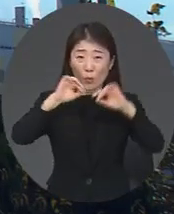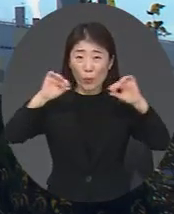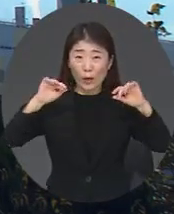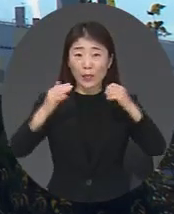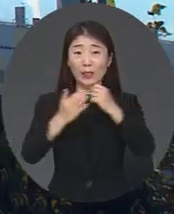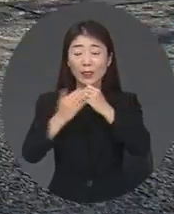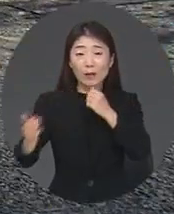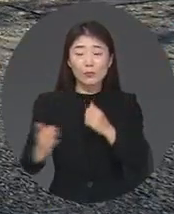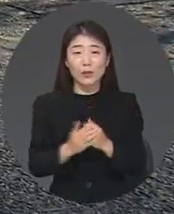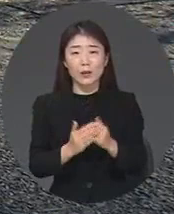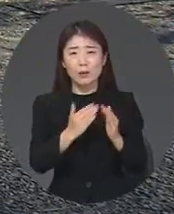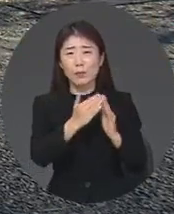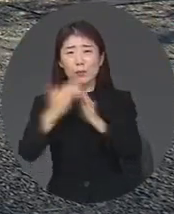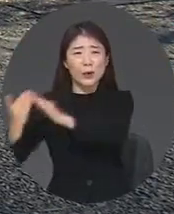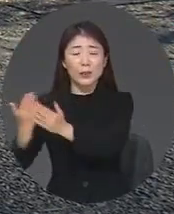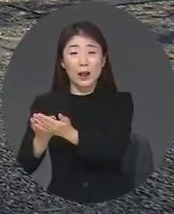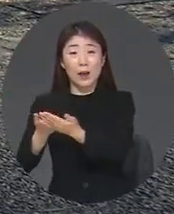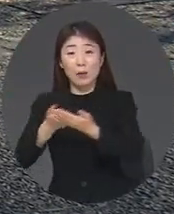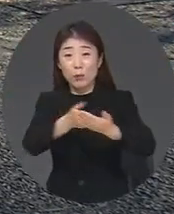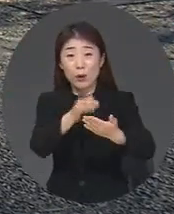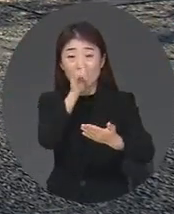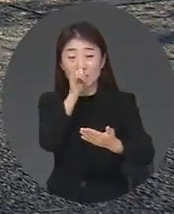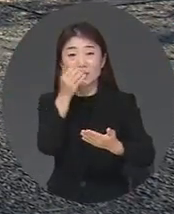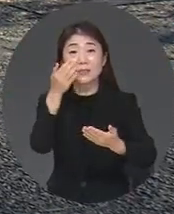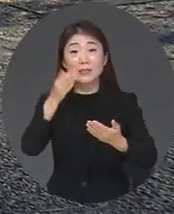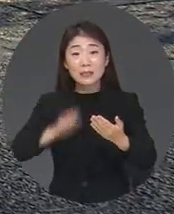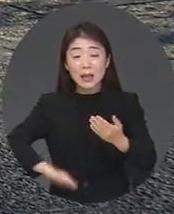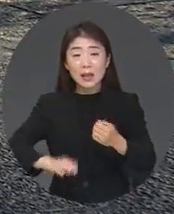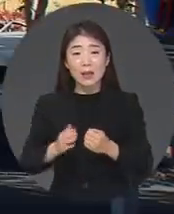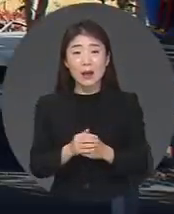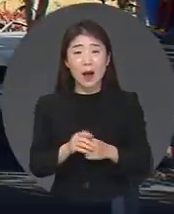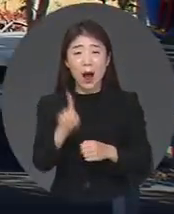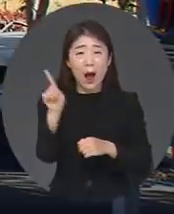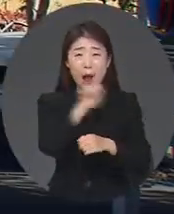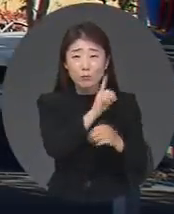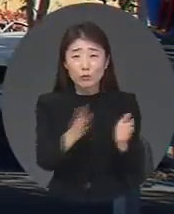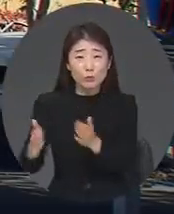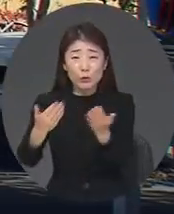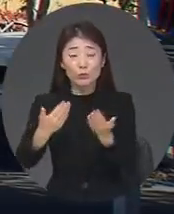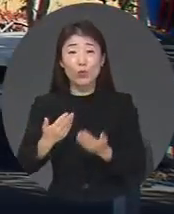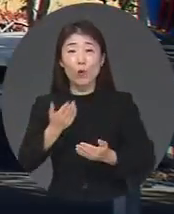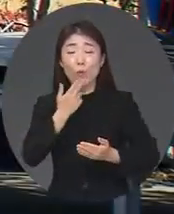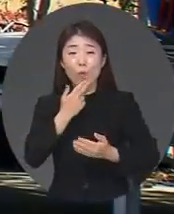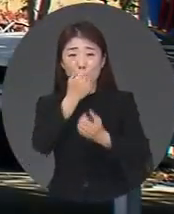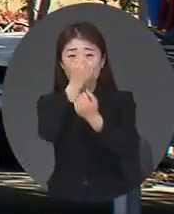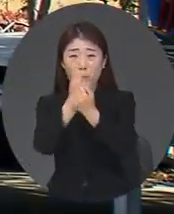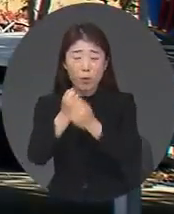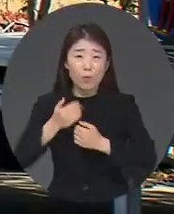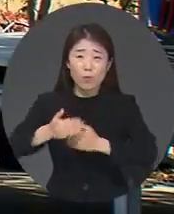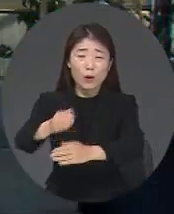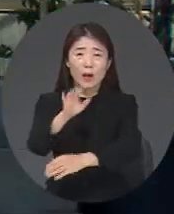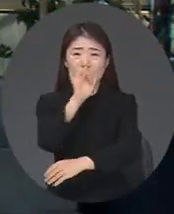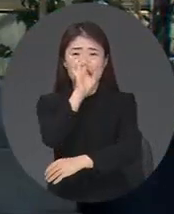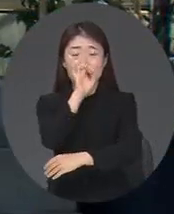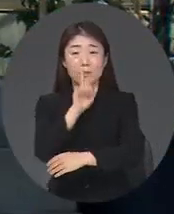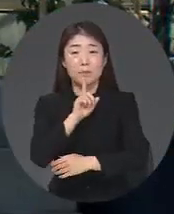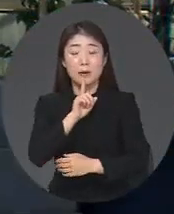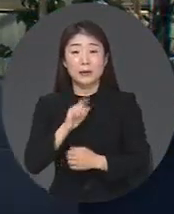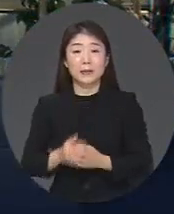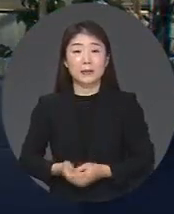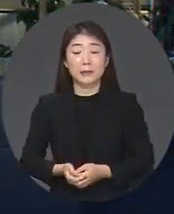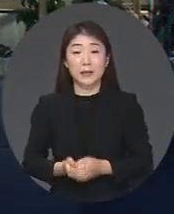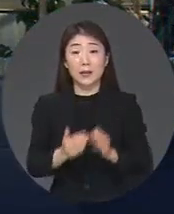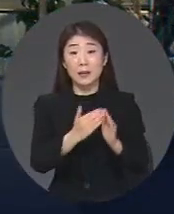이주 소송을 진행 중인 상황인데 아무 대책도 없이 발전소 신설만 밀어붙여선 안 된다는 겁니다. 이주